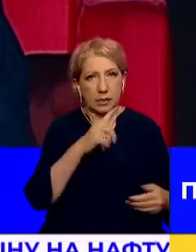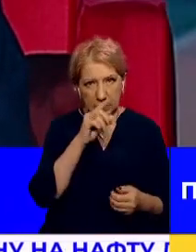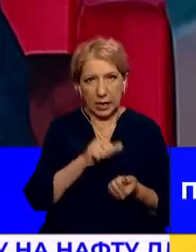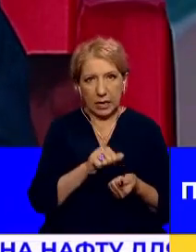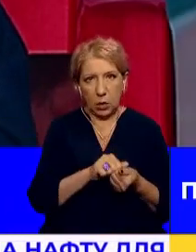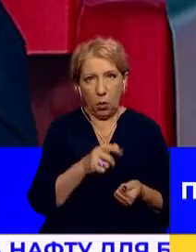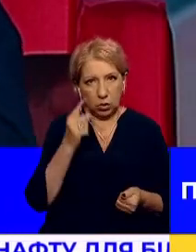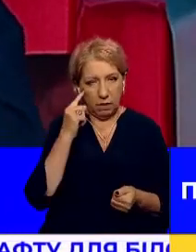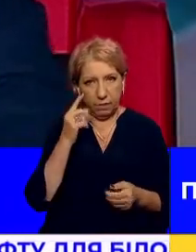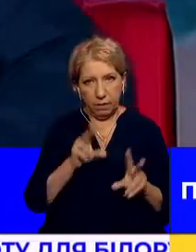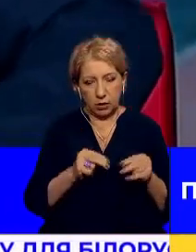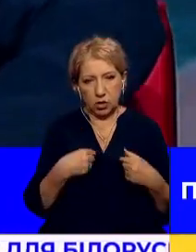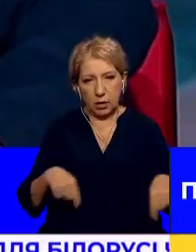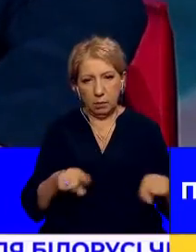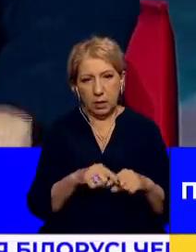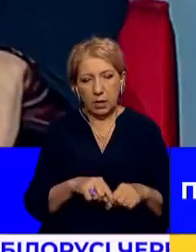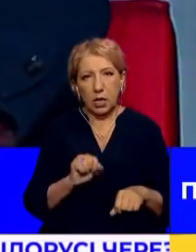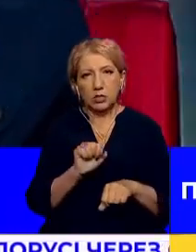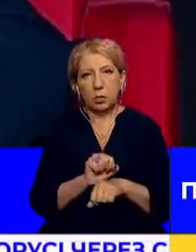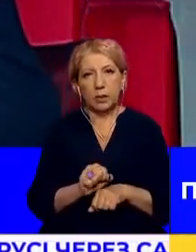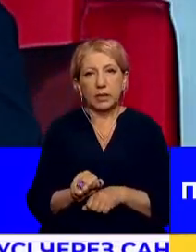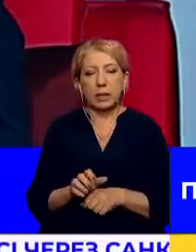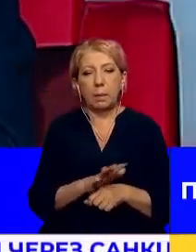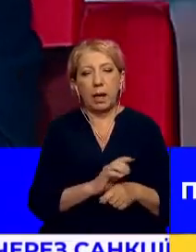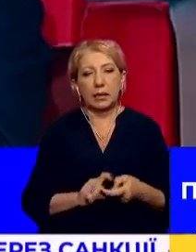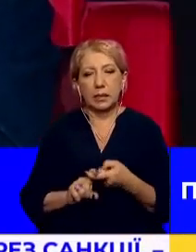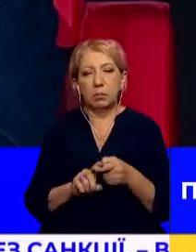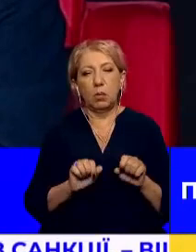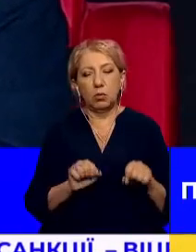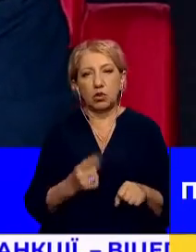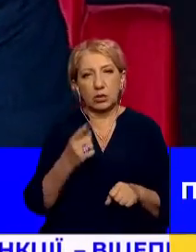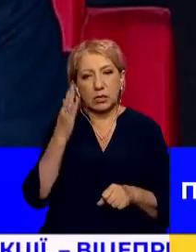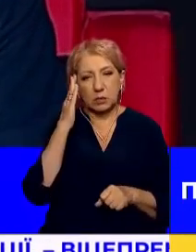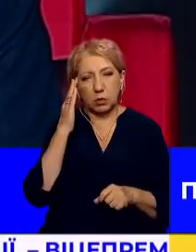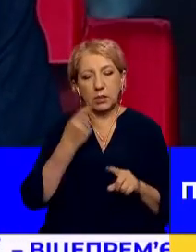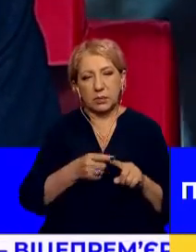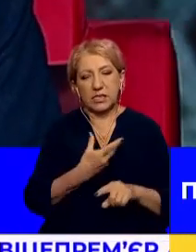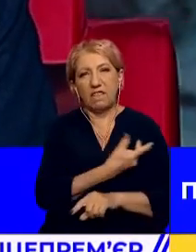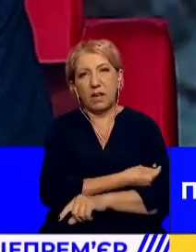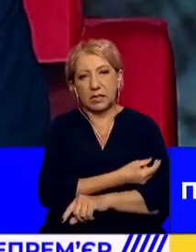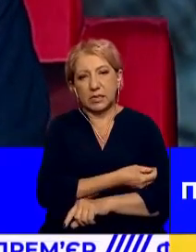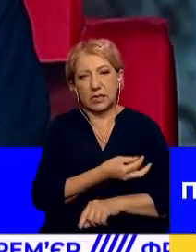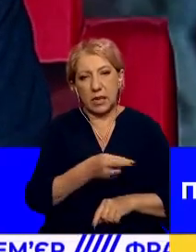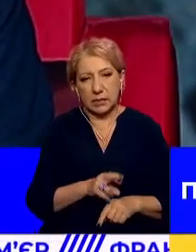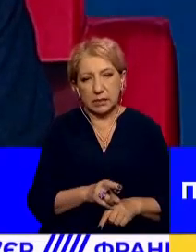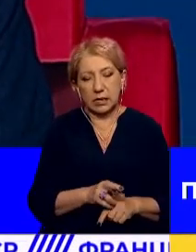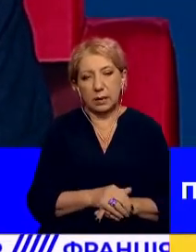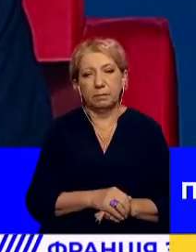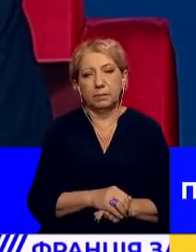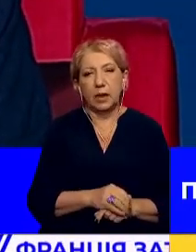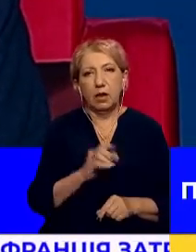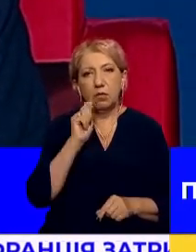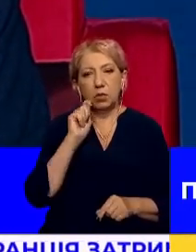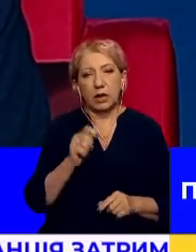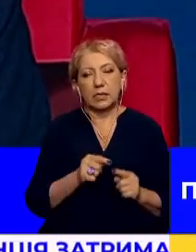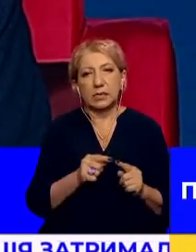ідіотів, мабуть. Зупинити пандемію можна. Один зі способів – це, звичайно, вакцинація. В Україні